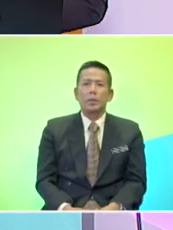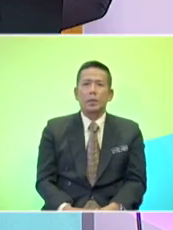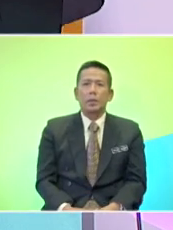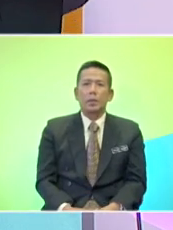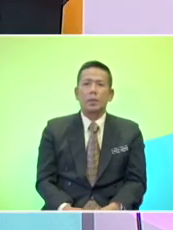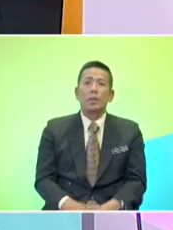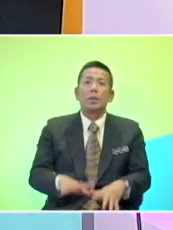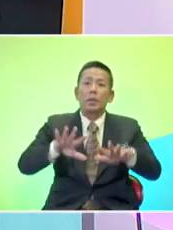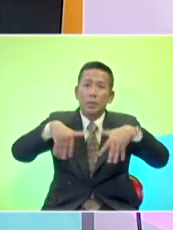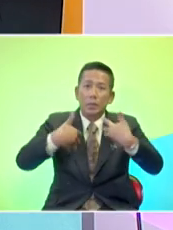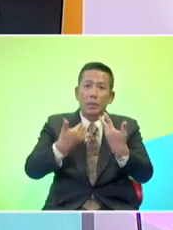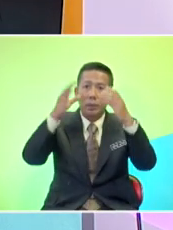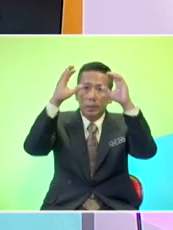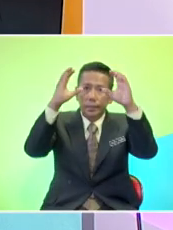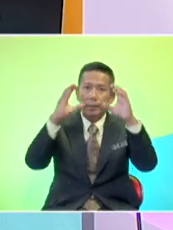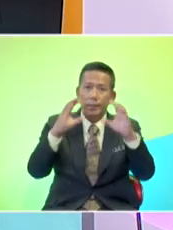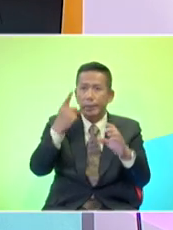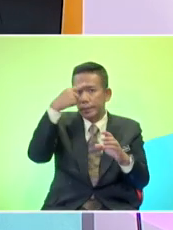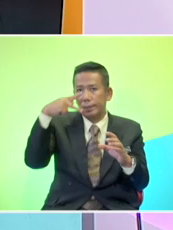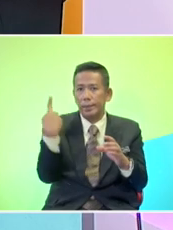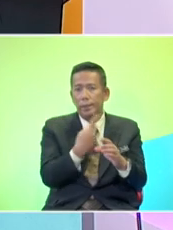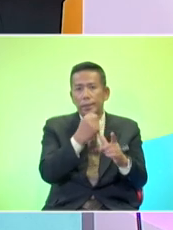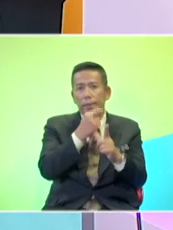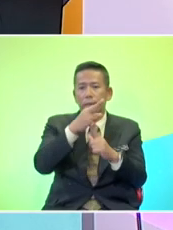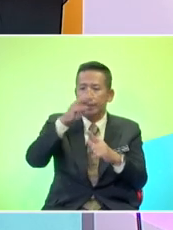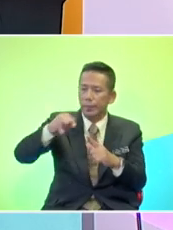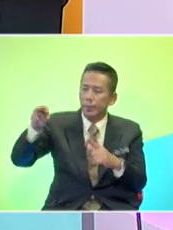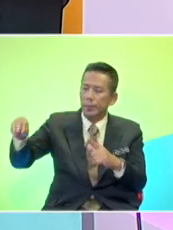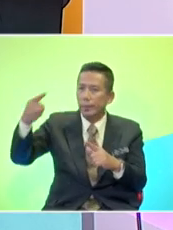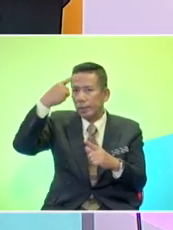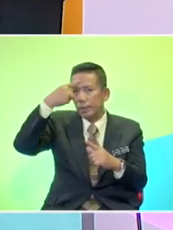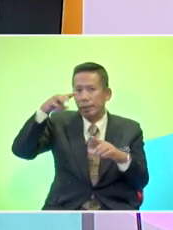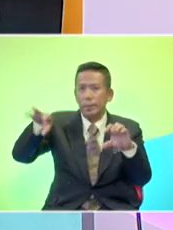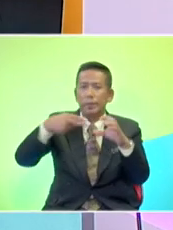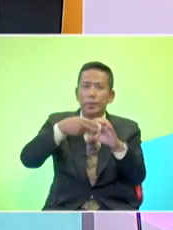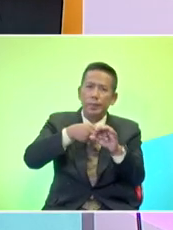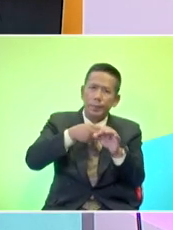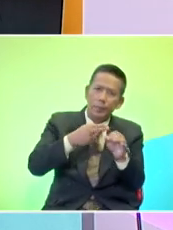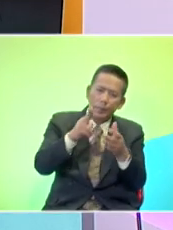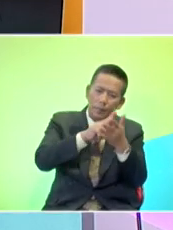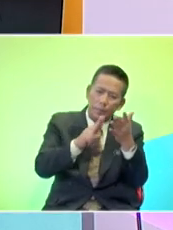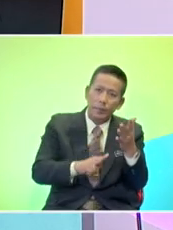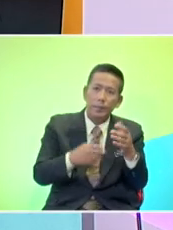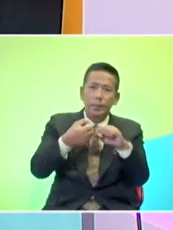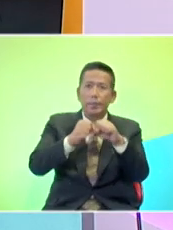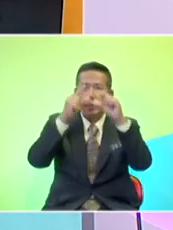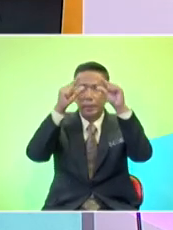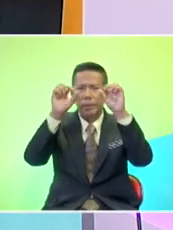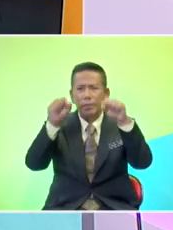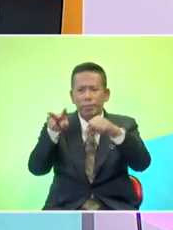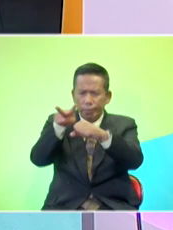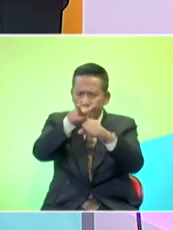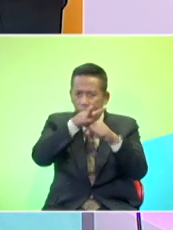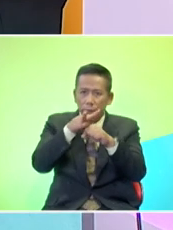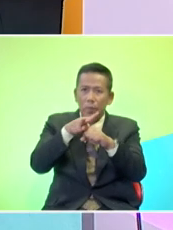Bagaimana cara untuk kita ataupun murid-murid namun pamitkan karya mereka supaya guru-guru boleh melihat sejauh mana